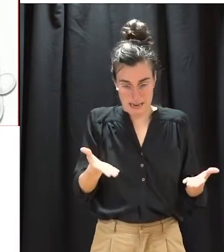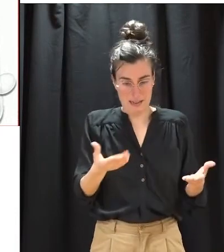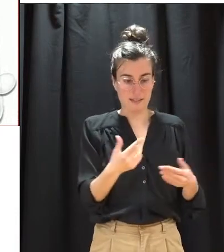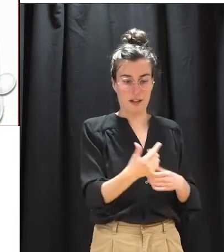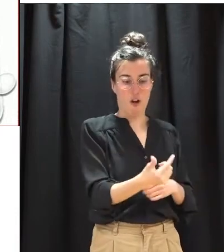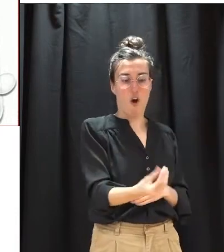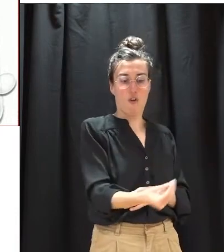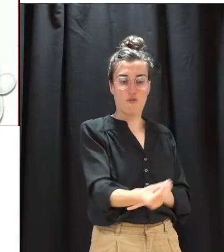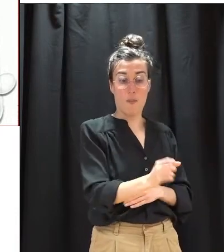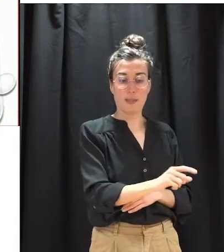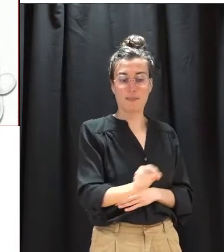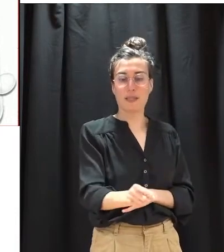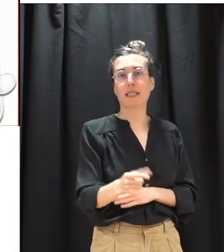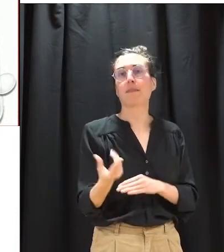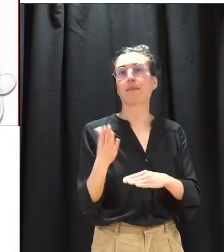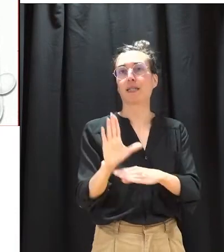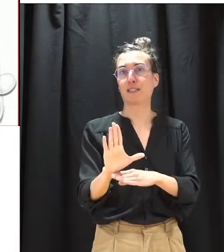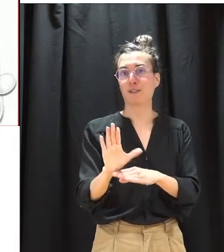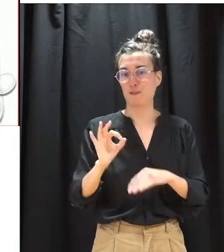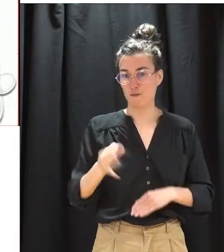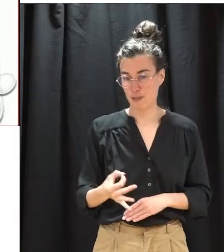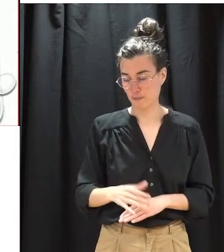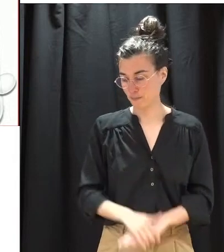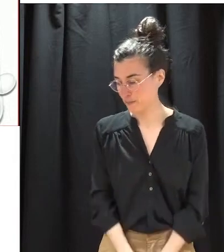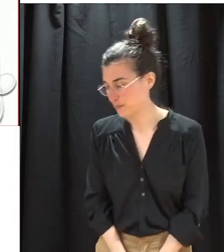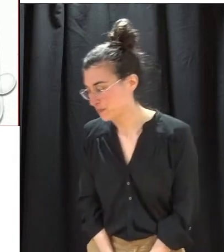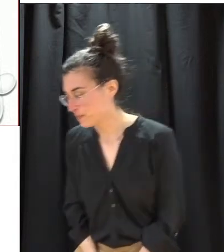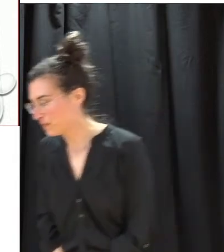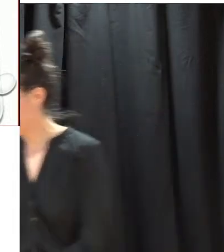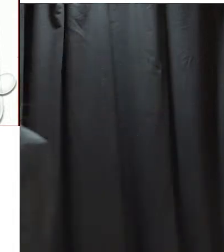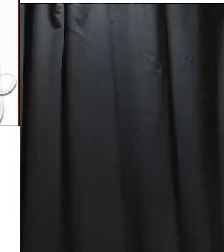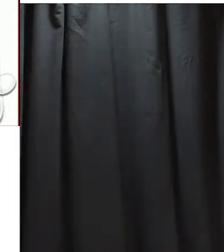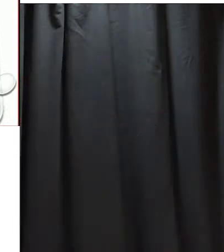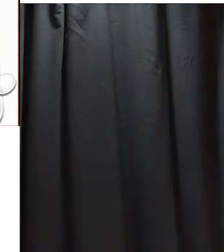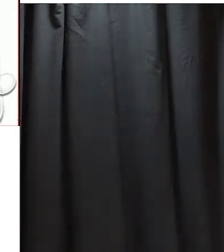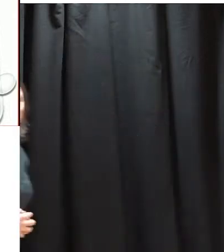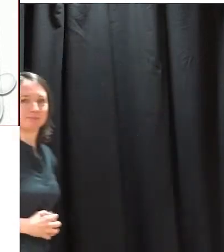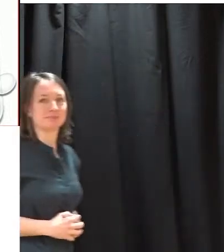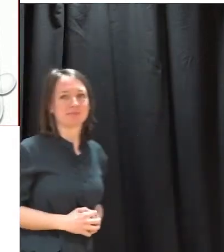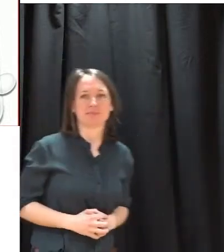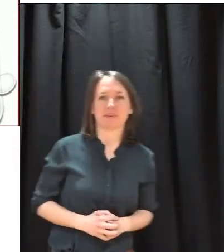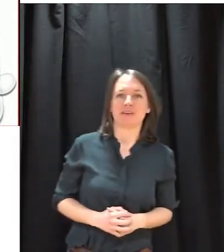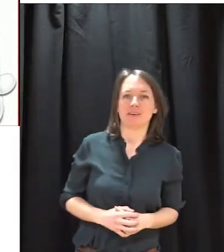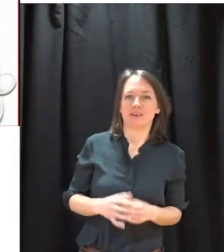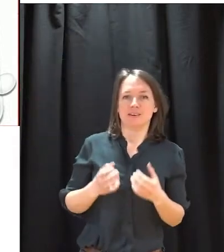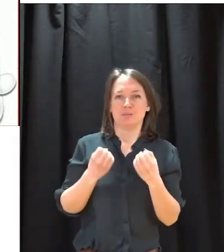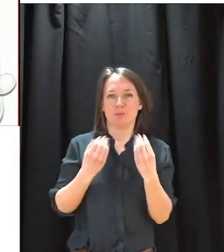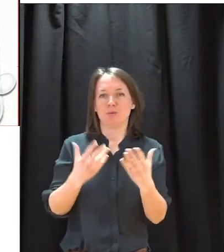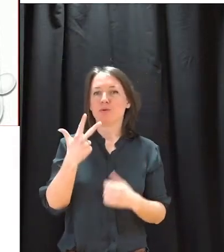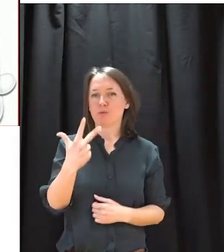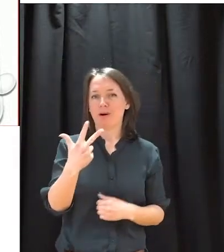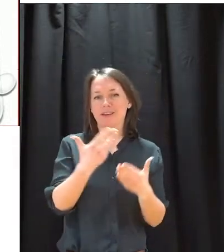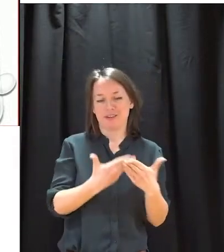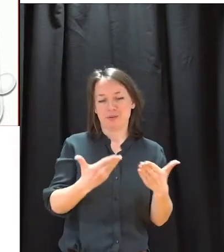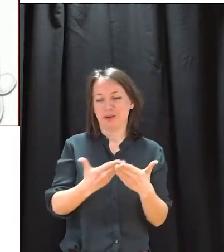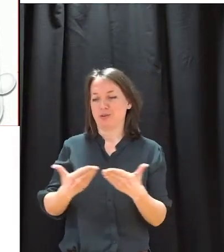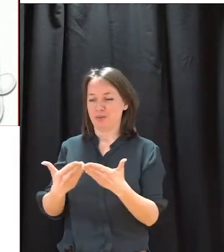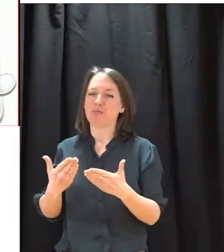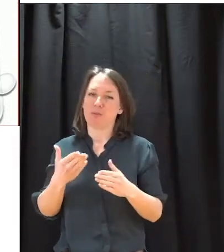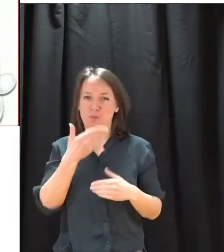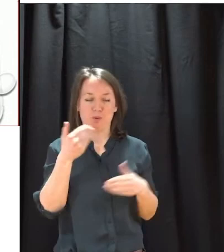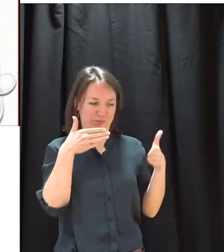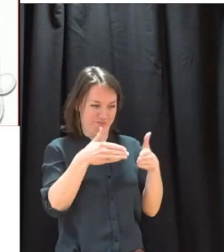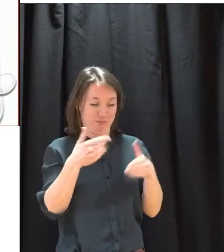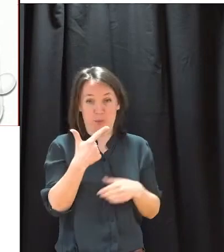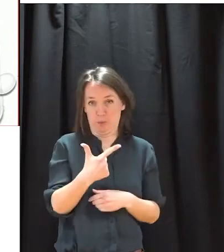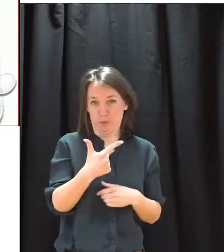là, je vous ai proposé 3 cas, mais en fait, je vais surtout m'attacher sur 2 cas. Donc, une petite fille, Julie, et puis le dernier,